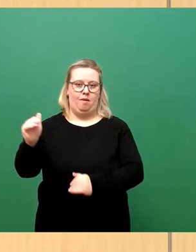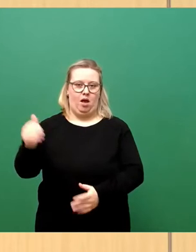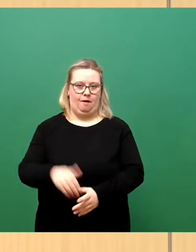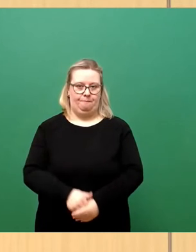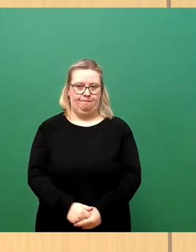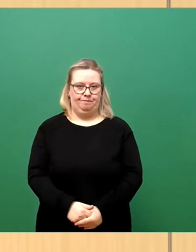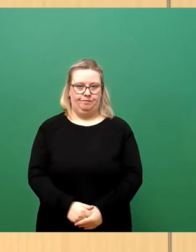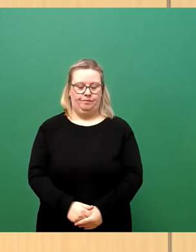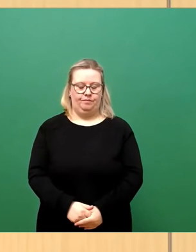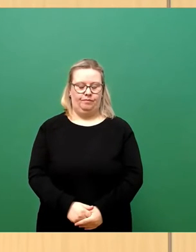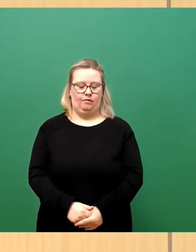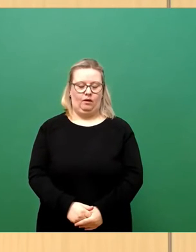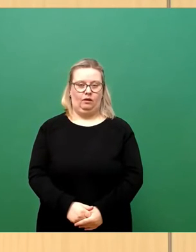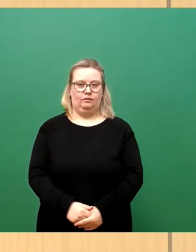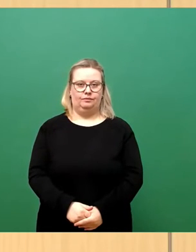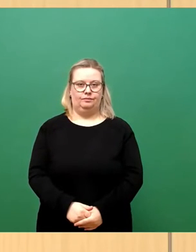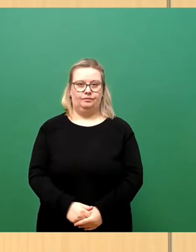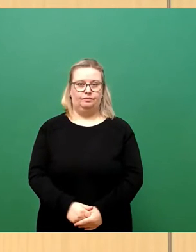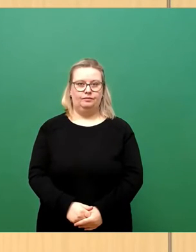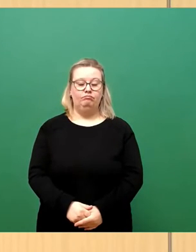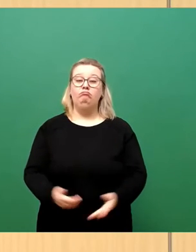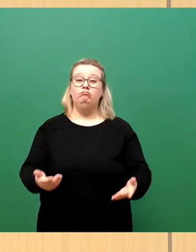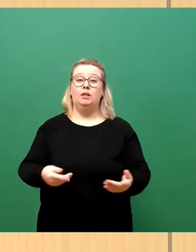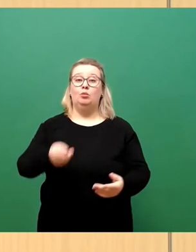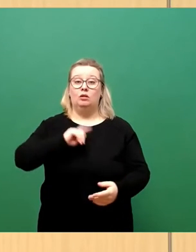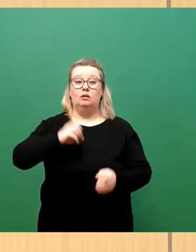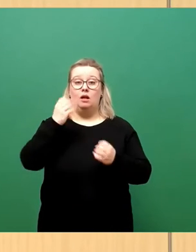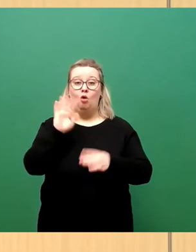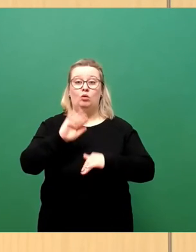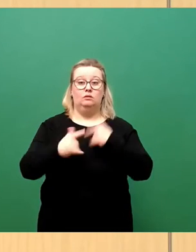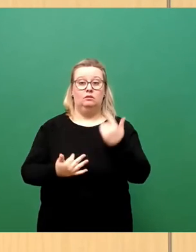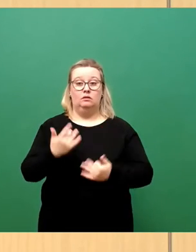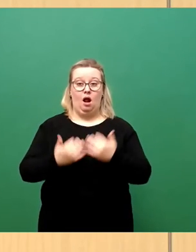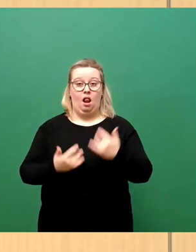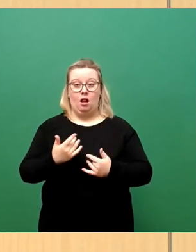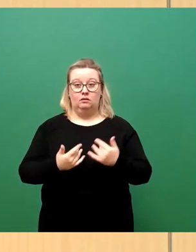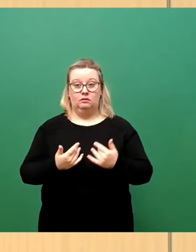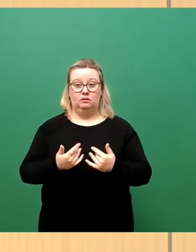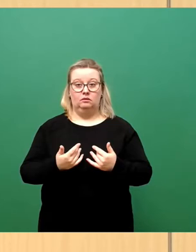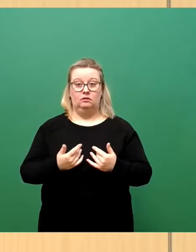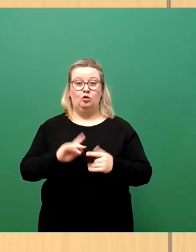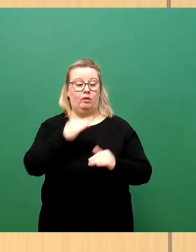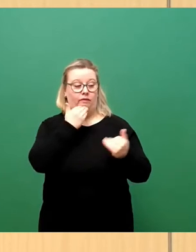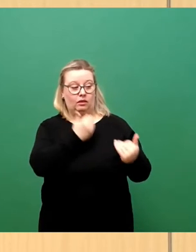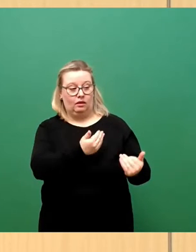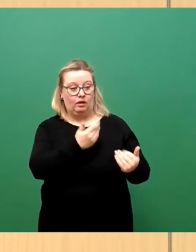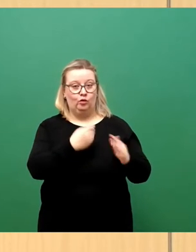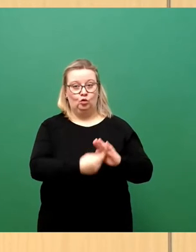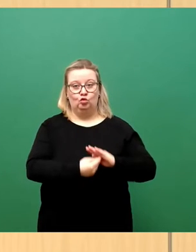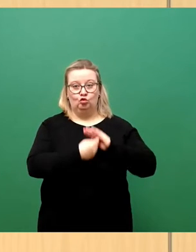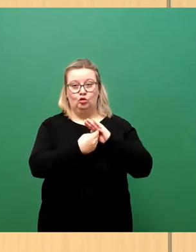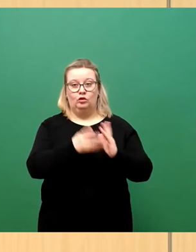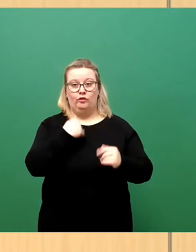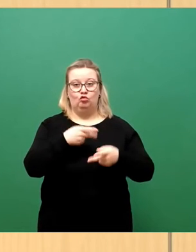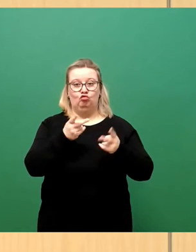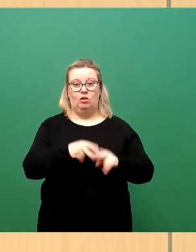diesem Bebauungsplan ist. Wir haben das Ganze natürlich auch mal zahlenmäßig überschlagen. An dieser Stelle auch noch mal vielen Dank für die Unterstützung von der